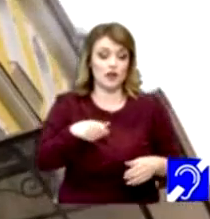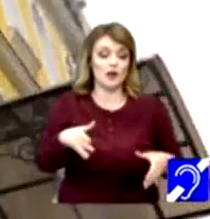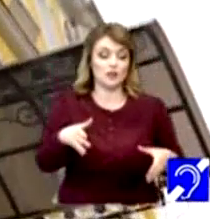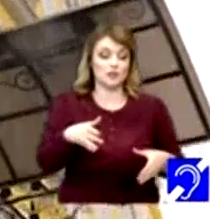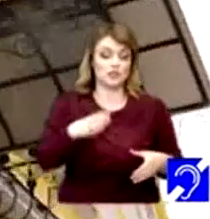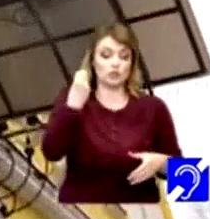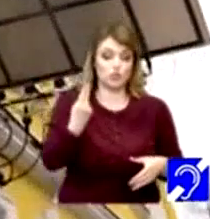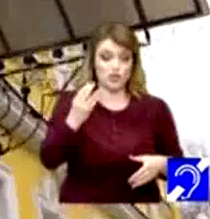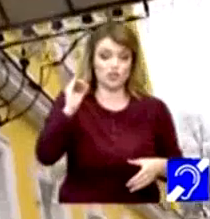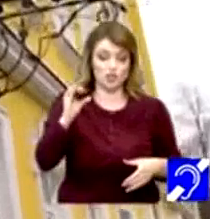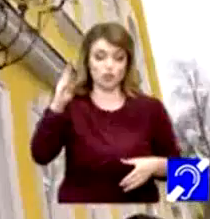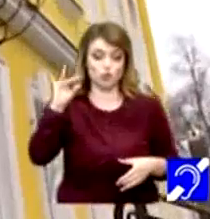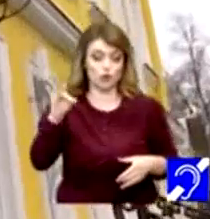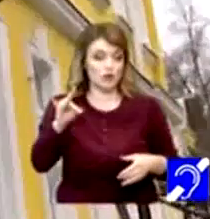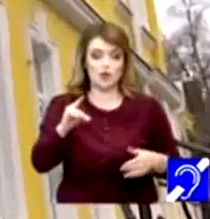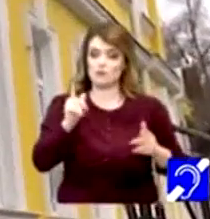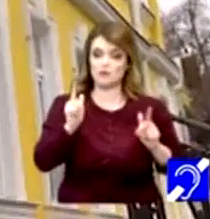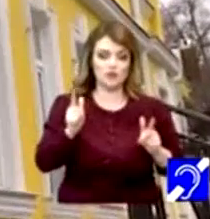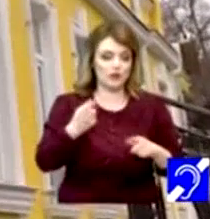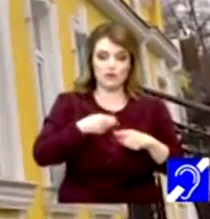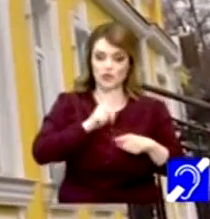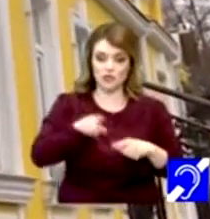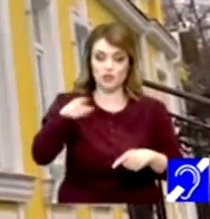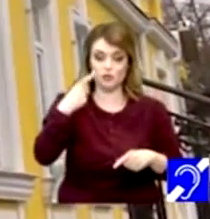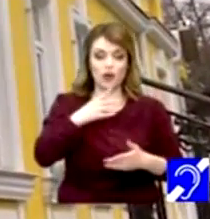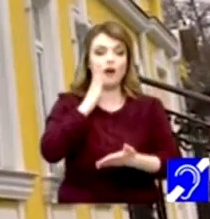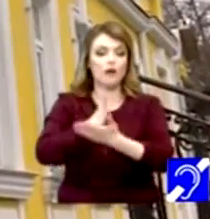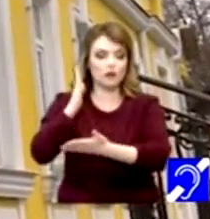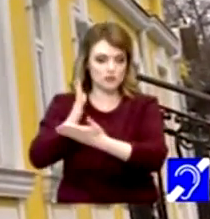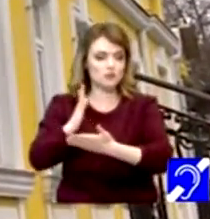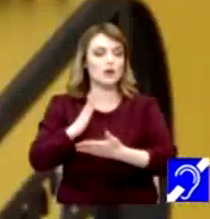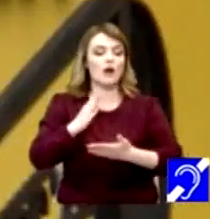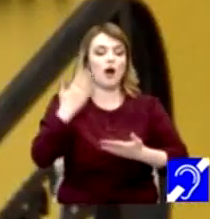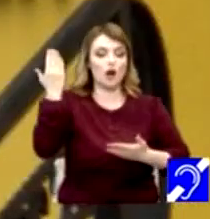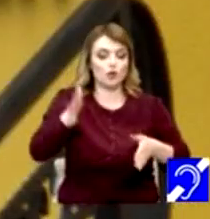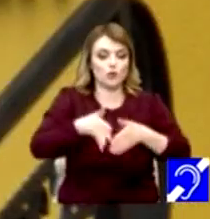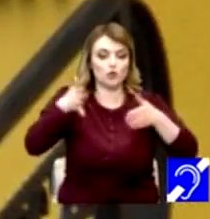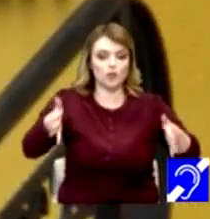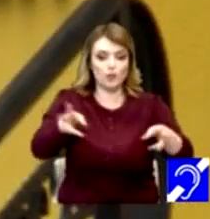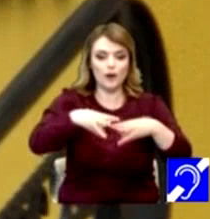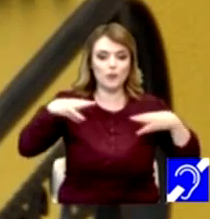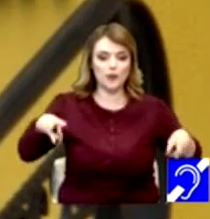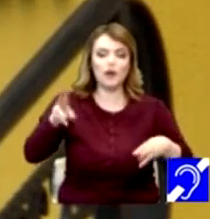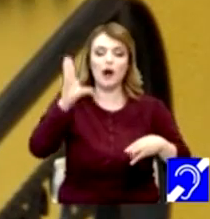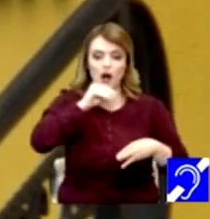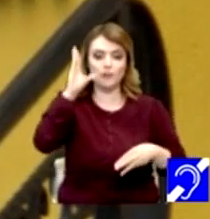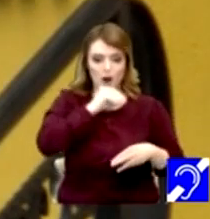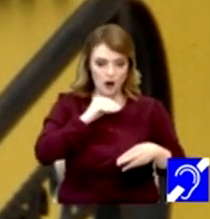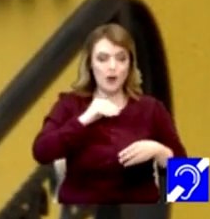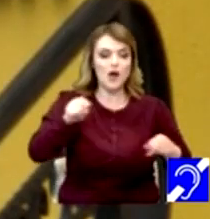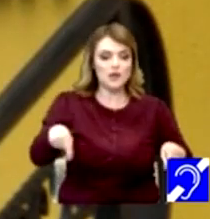Parlamentare PSRM Șor se opun însă acestui scenariu, motivând că există o majoritate parlamentară capabilă